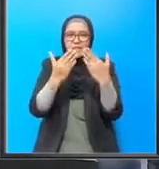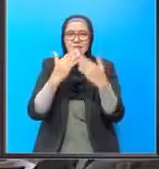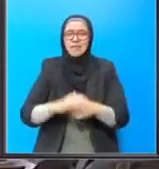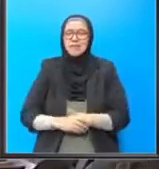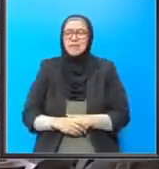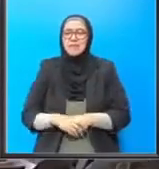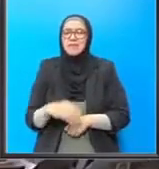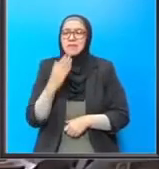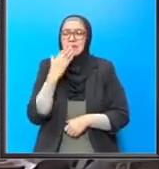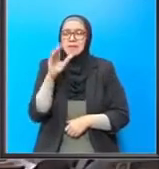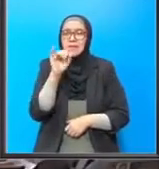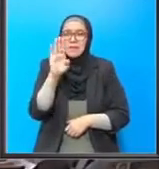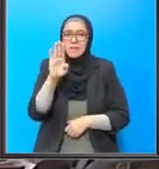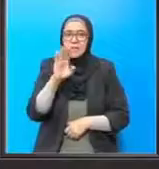apa saja yang memakai baju putih